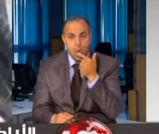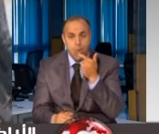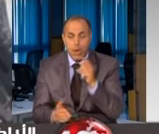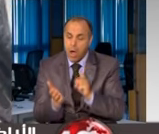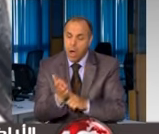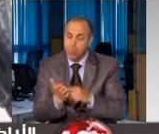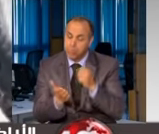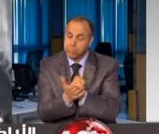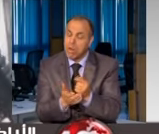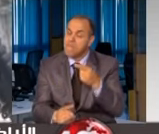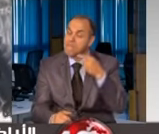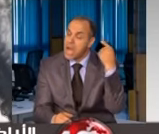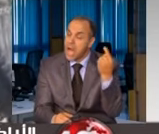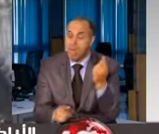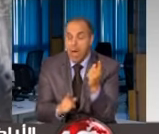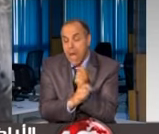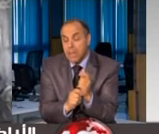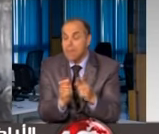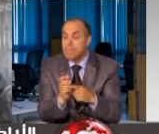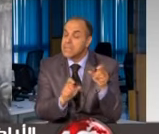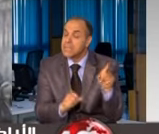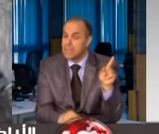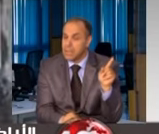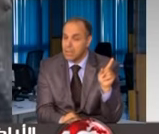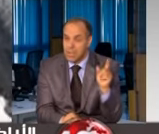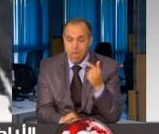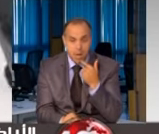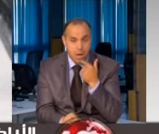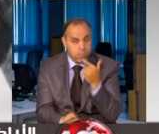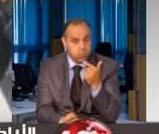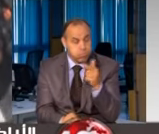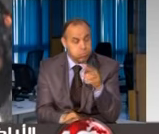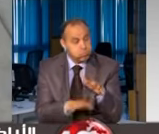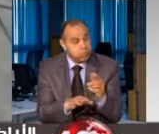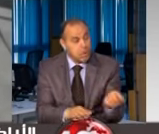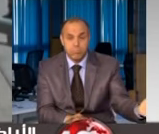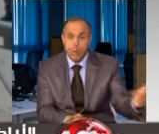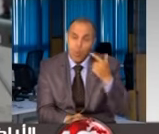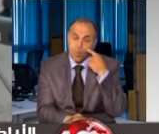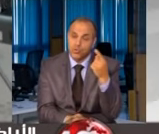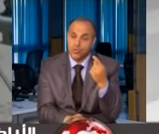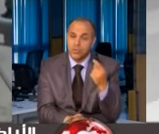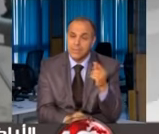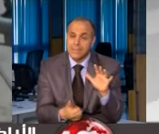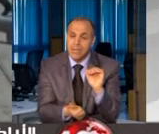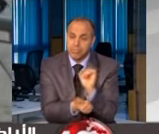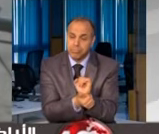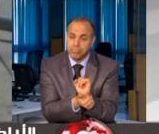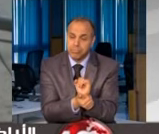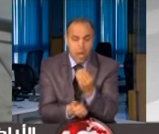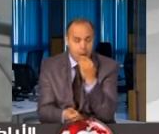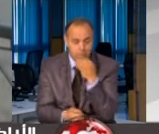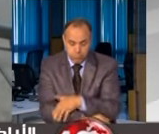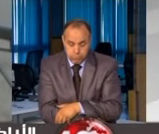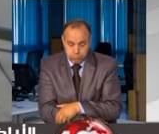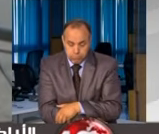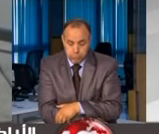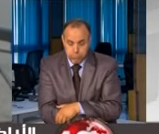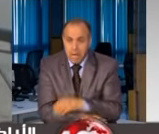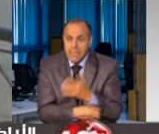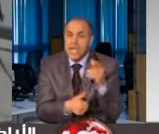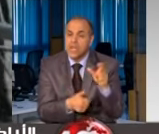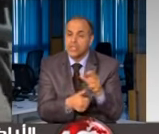المعاهدات والاتفاقيات الدولية والإنسانية. كما ناشده التحرك لإنقاذ حياة 6 أسرى مضربين عن الطعام